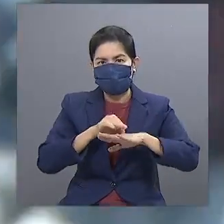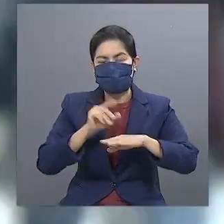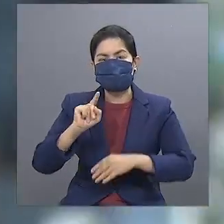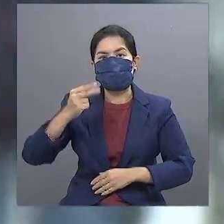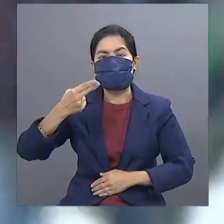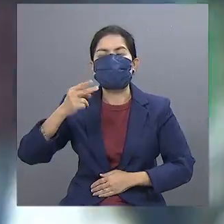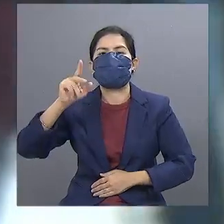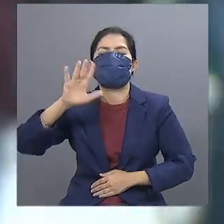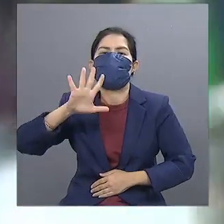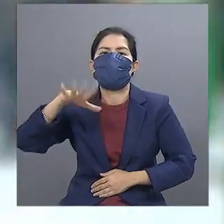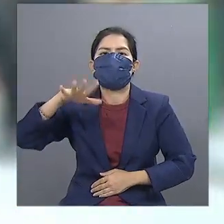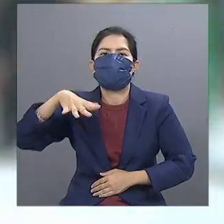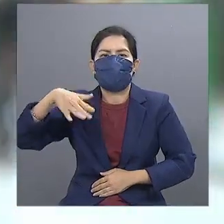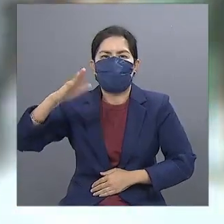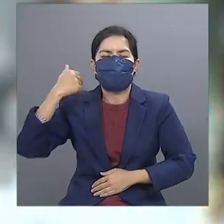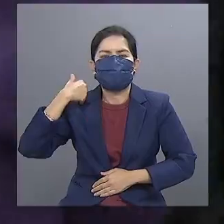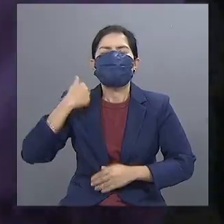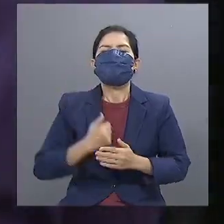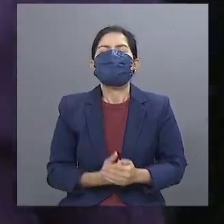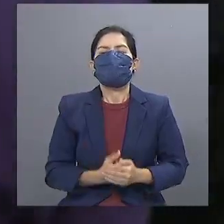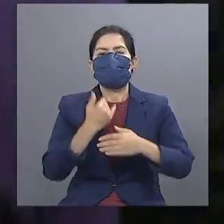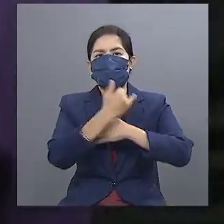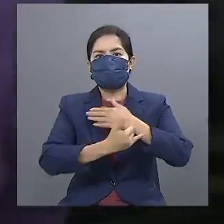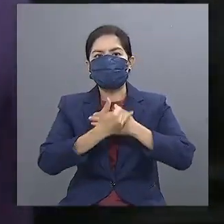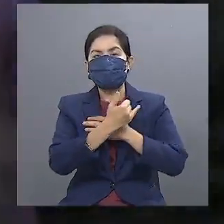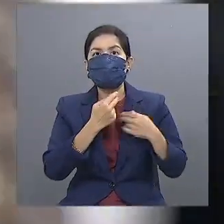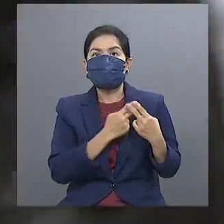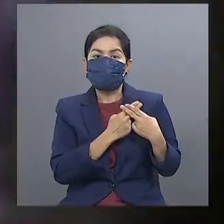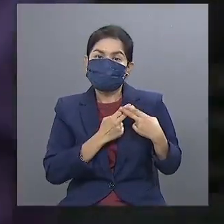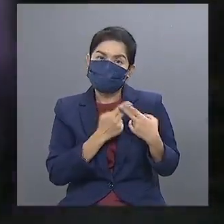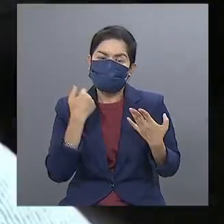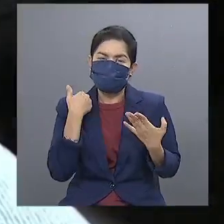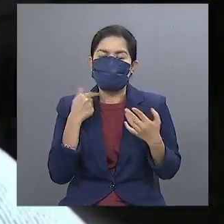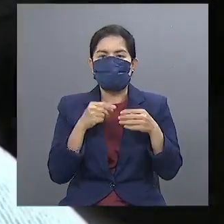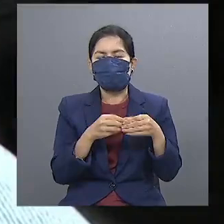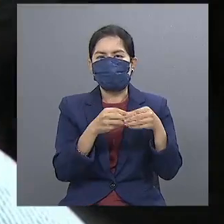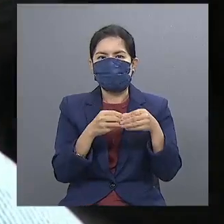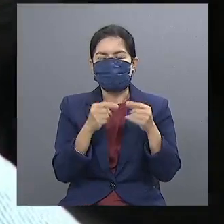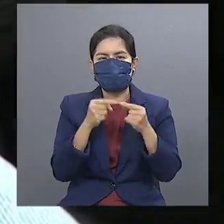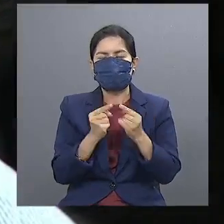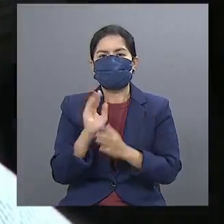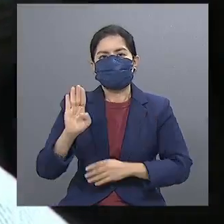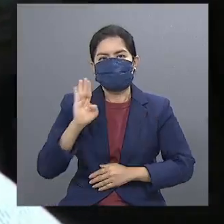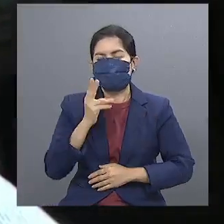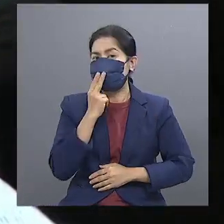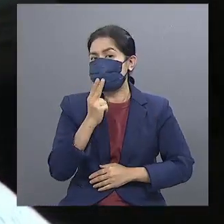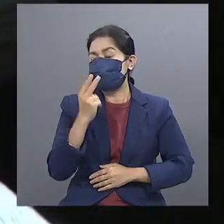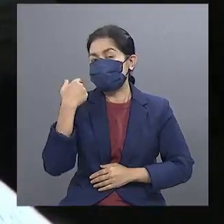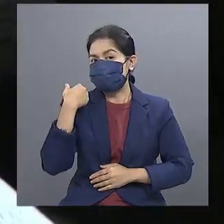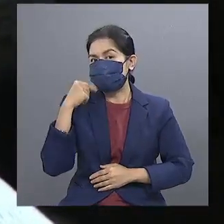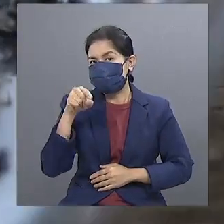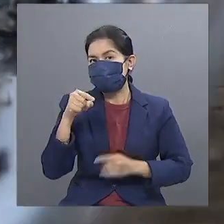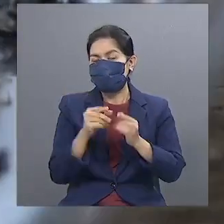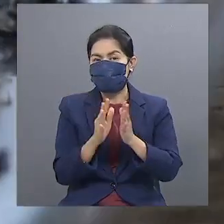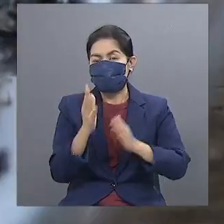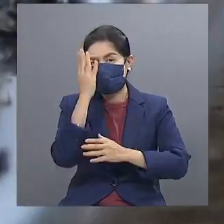ส่วนหนึ่งที่ทำให้สวิตเซอร์แลนด์เนื้อหอมในกลุ่มธุรกิจนะคะมาจากการขาดกฎหมายคุ้มเข้มค่ะอย่างการจำกัดอายุค